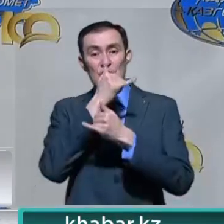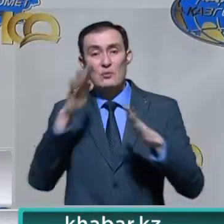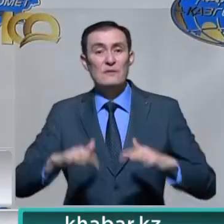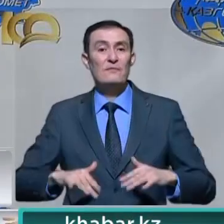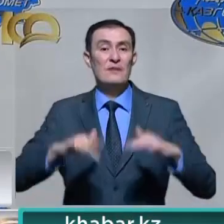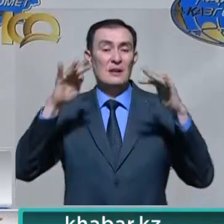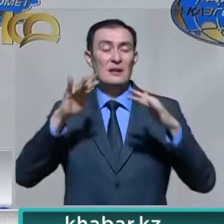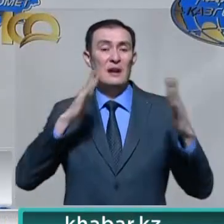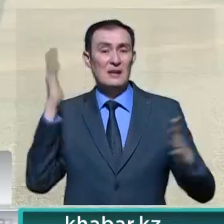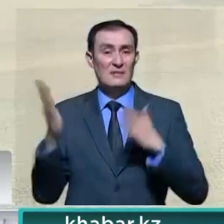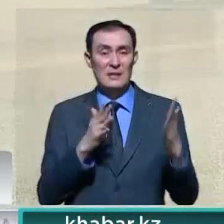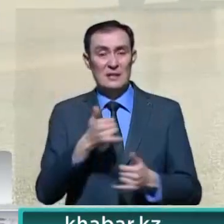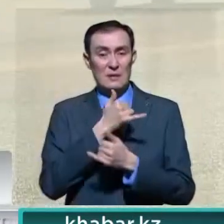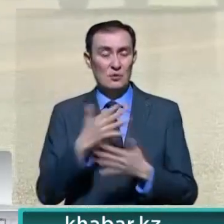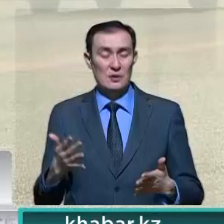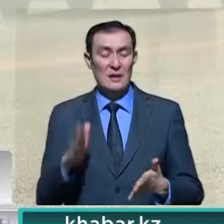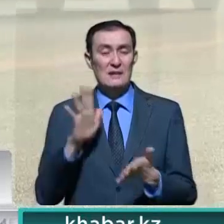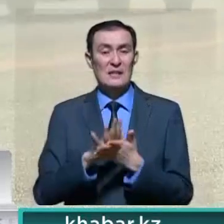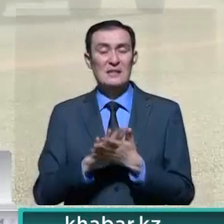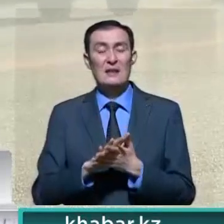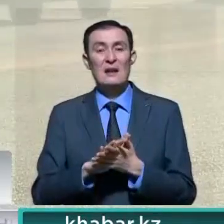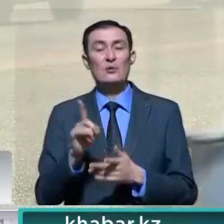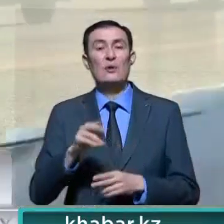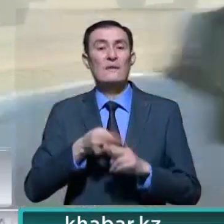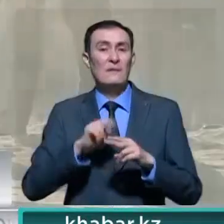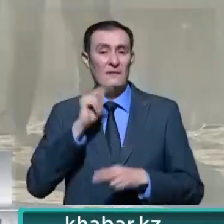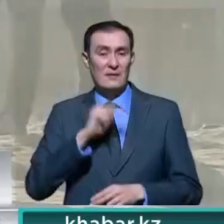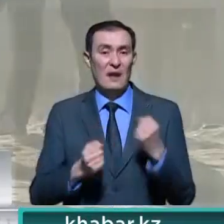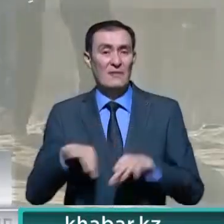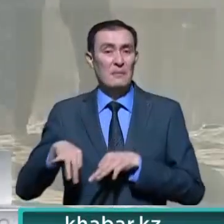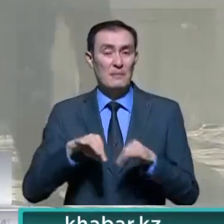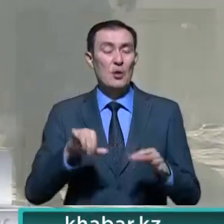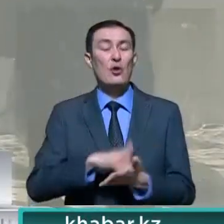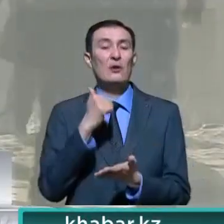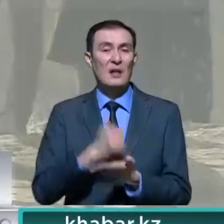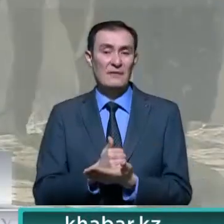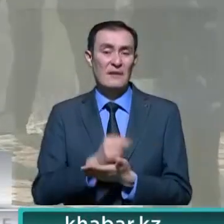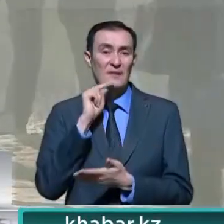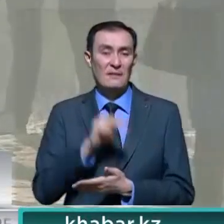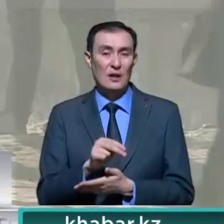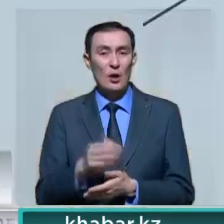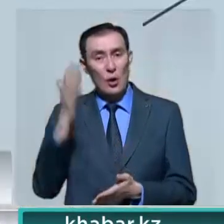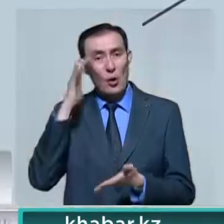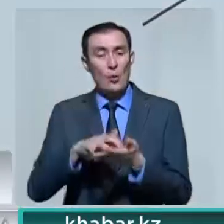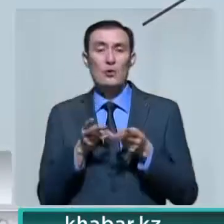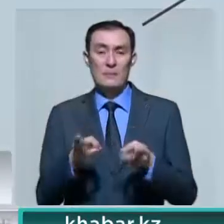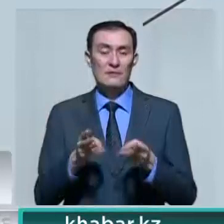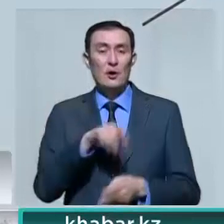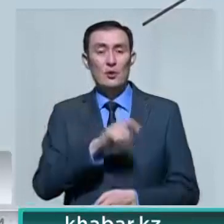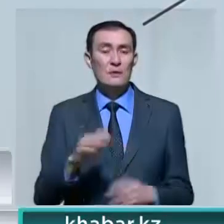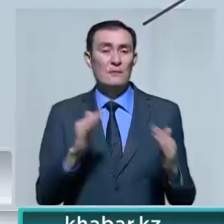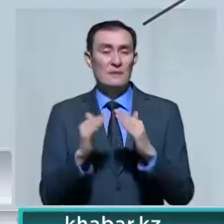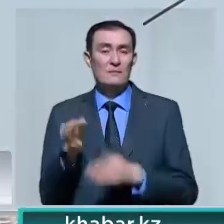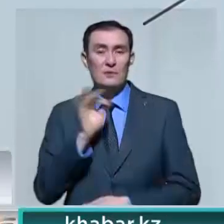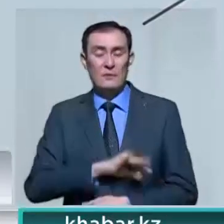подняться вверх и рассеяться в атмосфере. В числе загрязнителей воздуха автомобильные выбросы, но главное – угольные печи. Все больше горожан жгут топливо